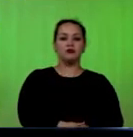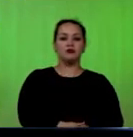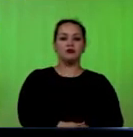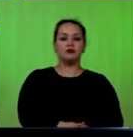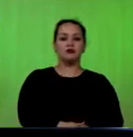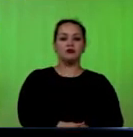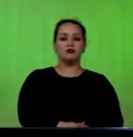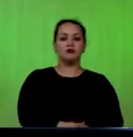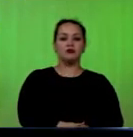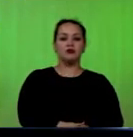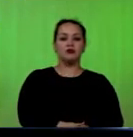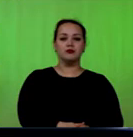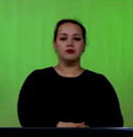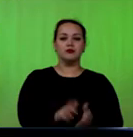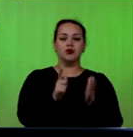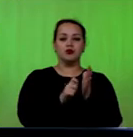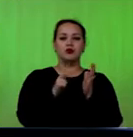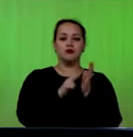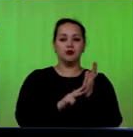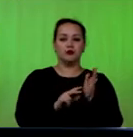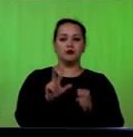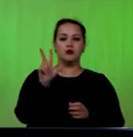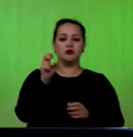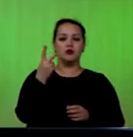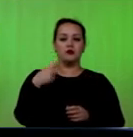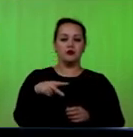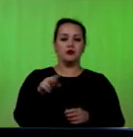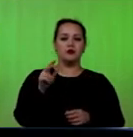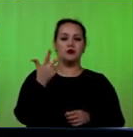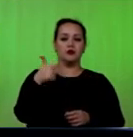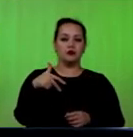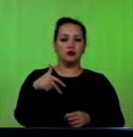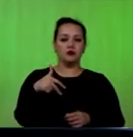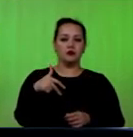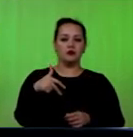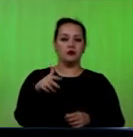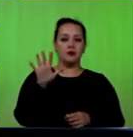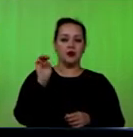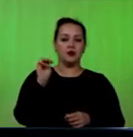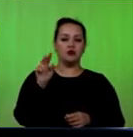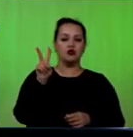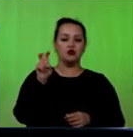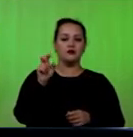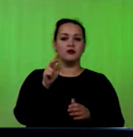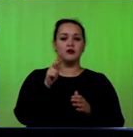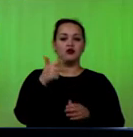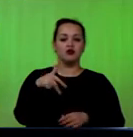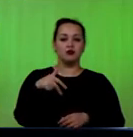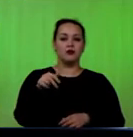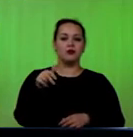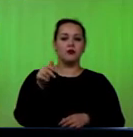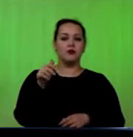780 320 35 тысяч двести тридцать пять тысяч